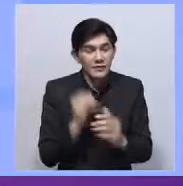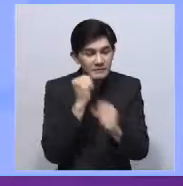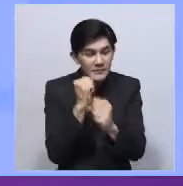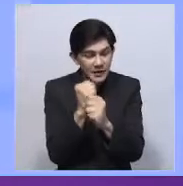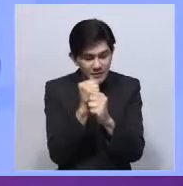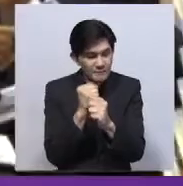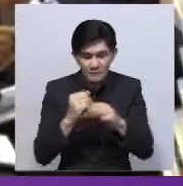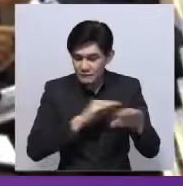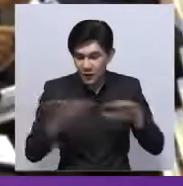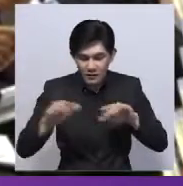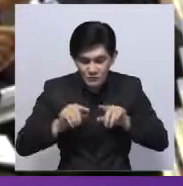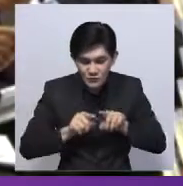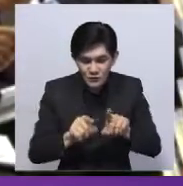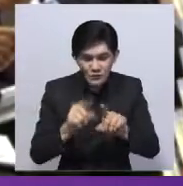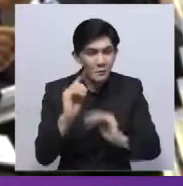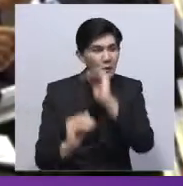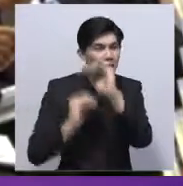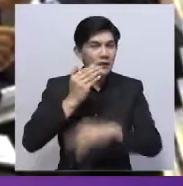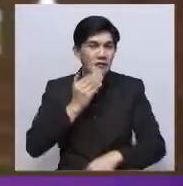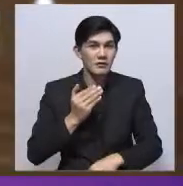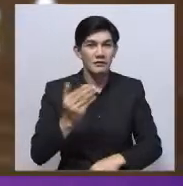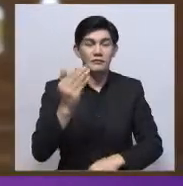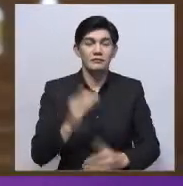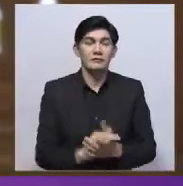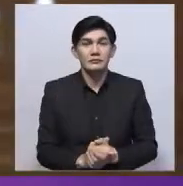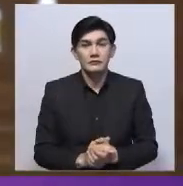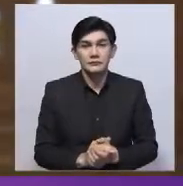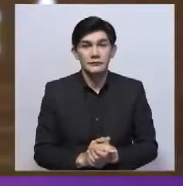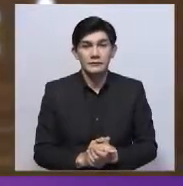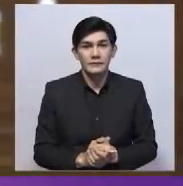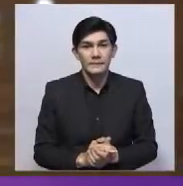างมันด้วยกันจึงยั่งยืน